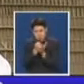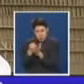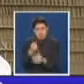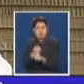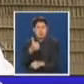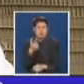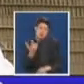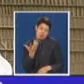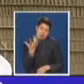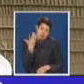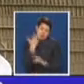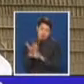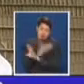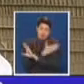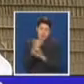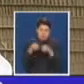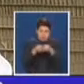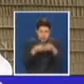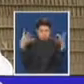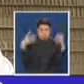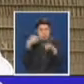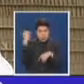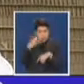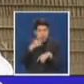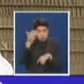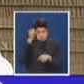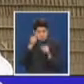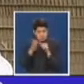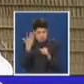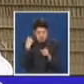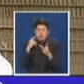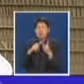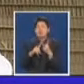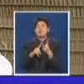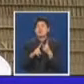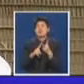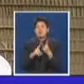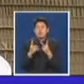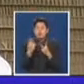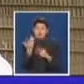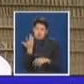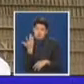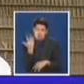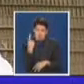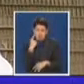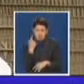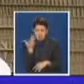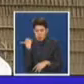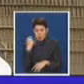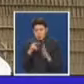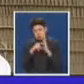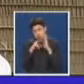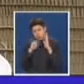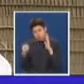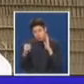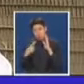านี้โดยเฉพาะตอนที่มีเหตุระเบิดอยู่บ่อย ๆ นะครับแล้วก็รวมทั้งที่เกิดขึ้นครั้งต้องถือว่าครั้งใหญ่ก็คือที่นนทบุรีเนี่